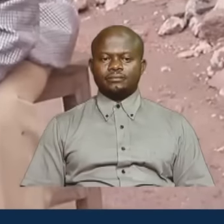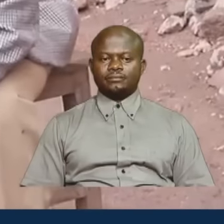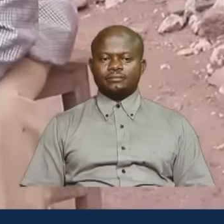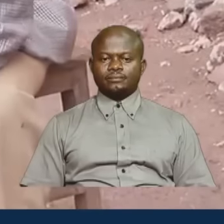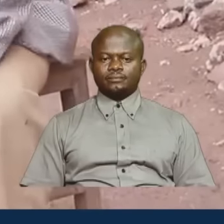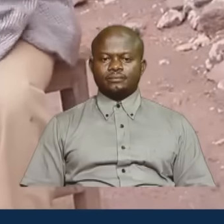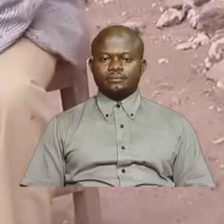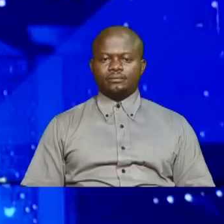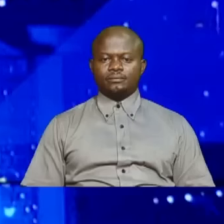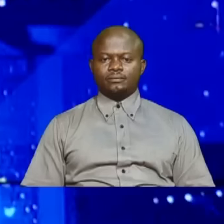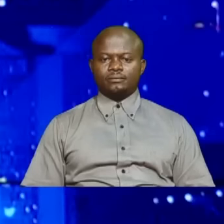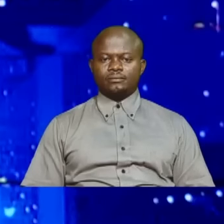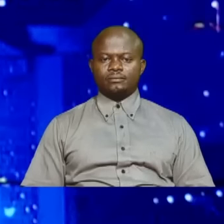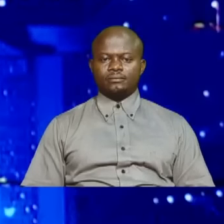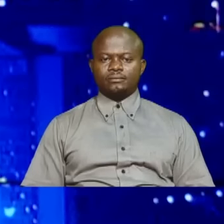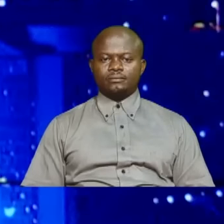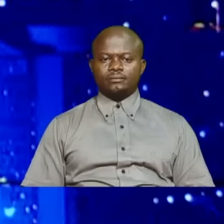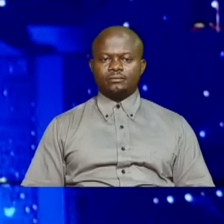Rwanda.